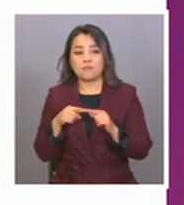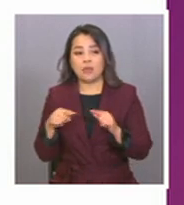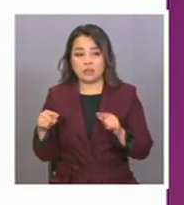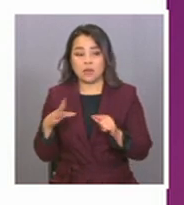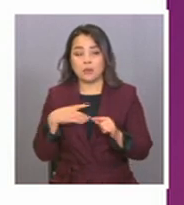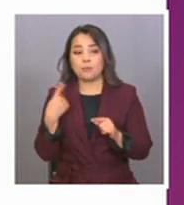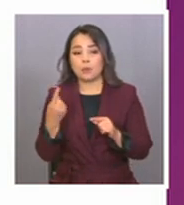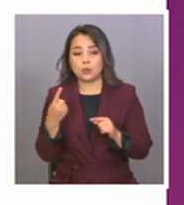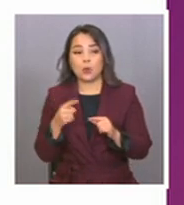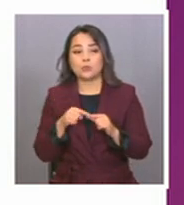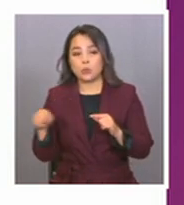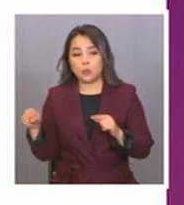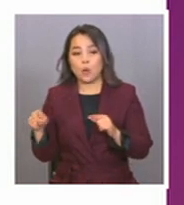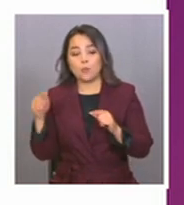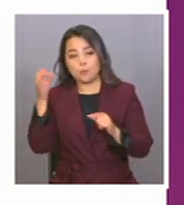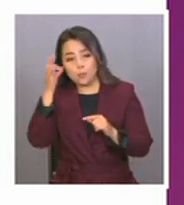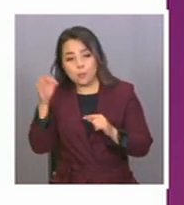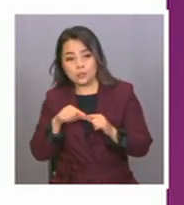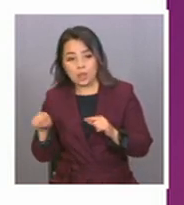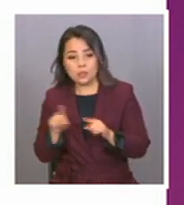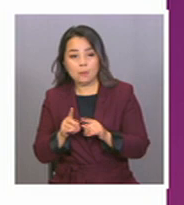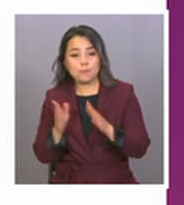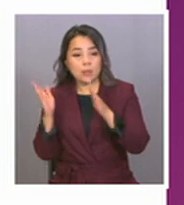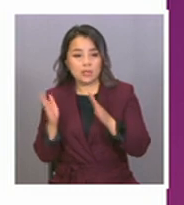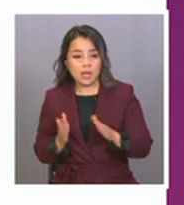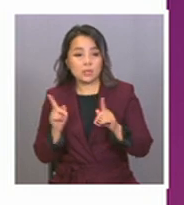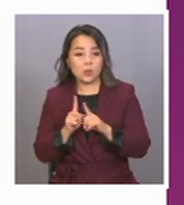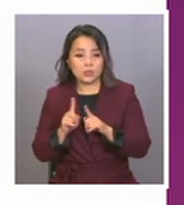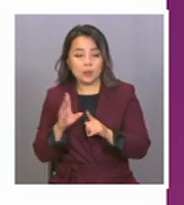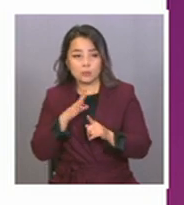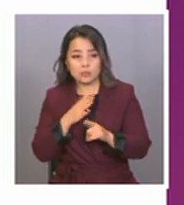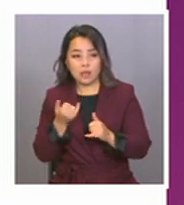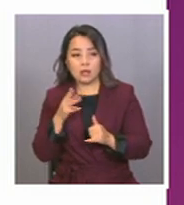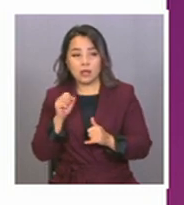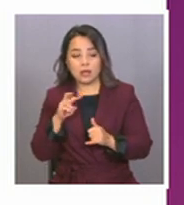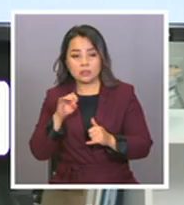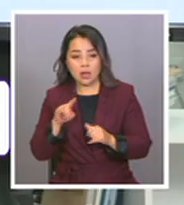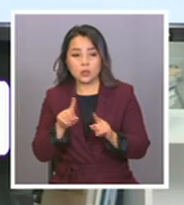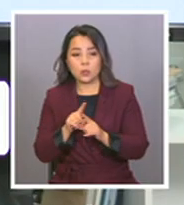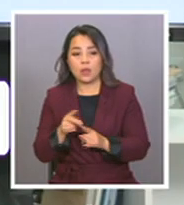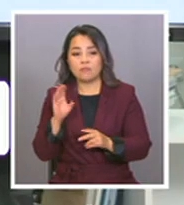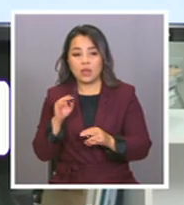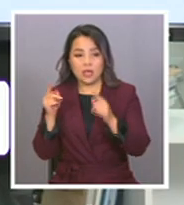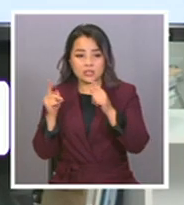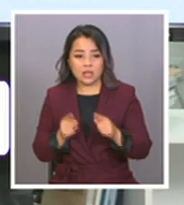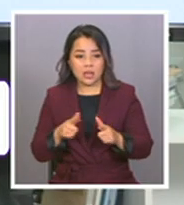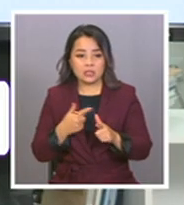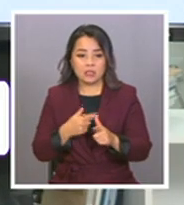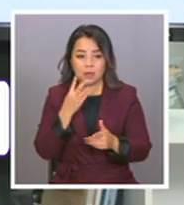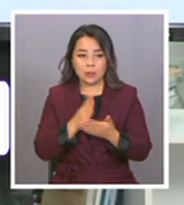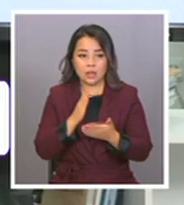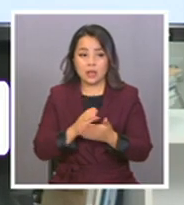бойында, немесе параллель түзулердің бойында жатса, онда олар коллинияр векторлар деп аталады. С векторы